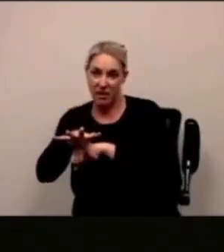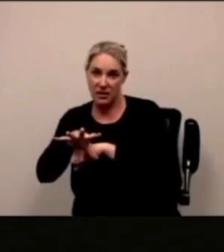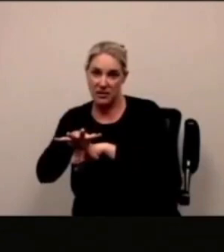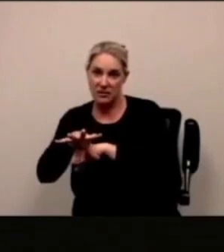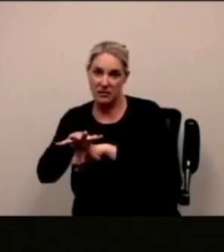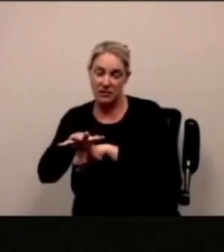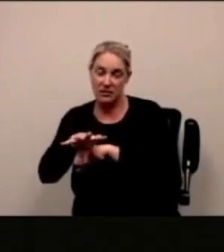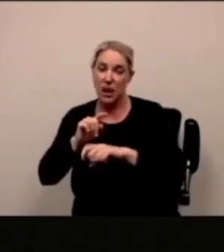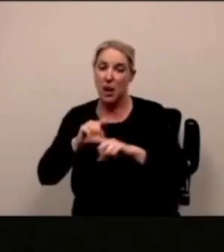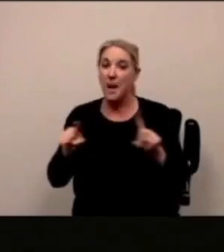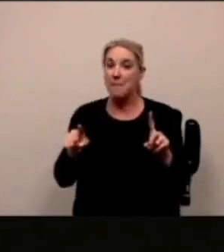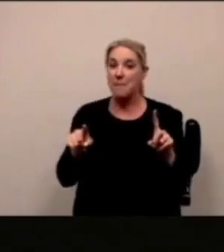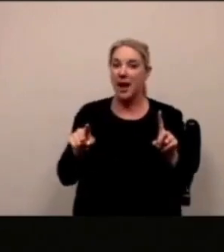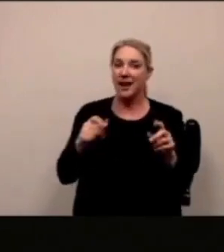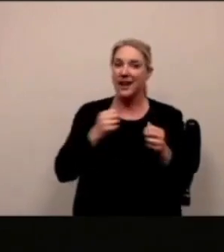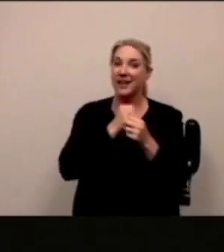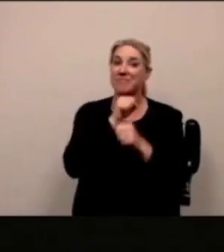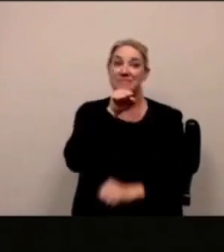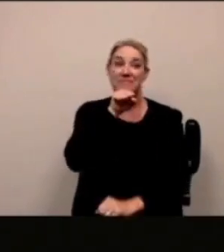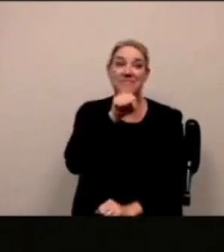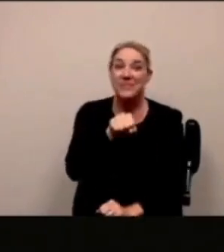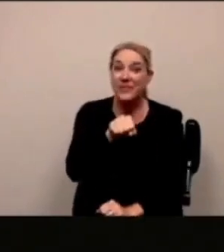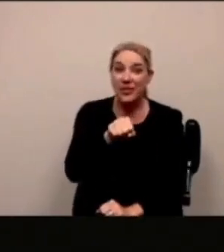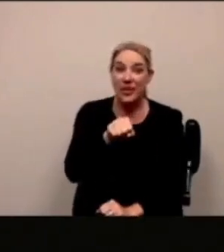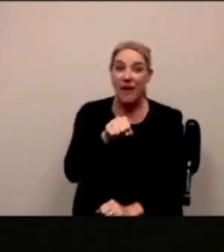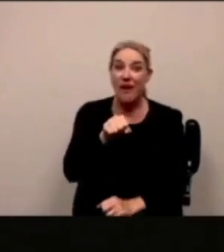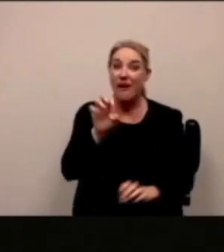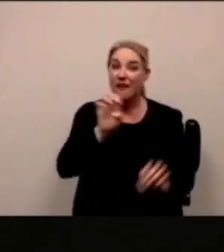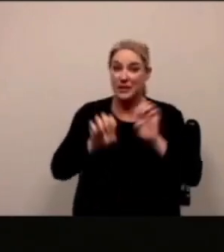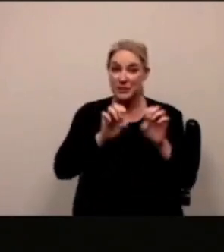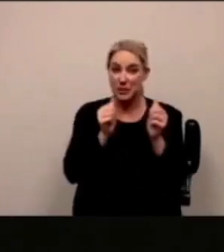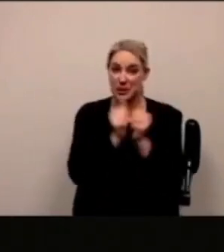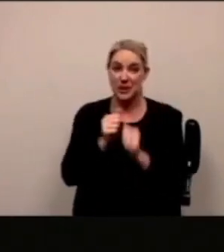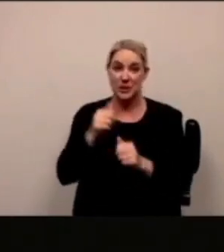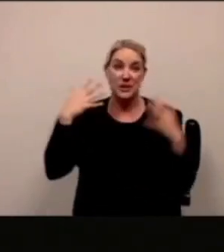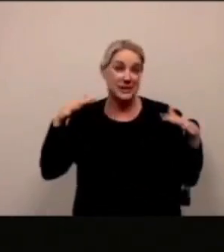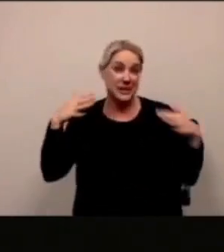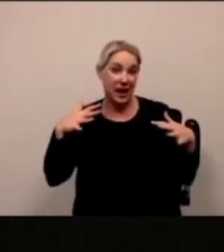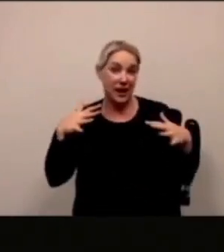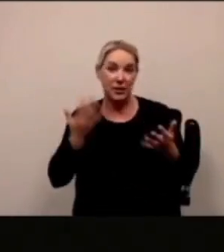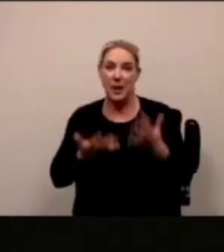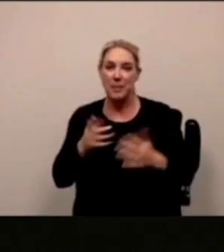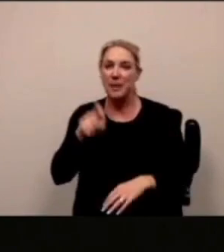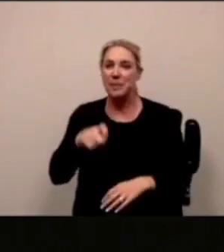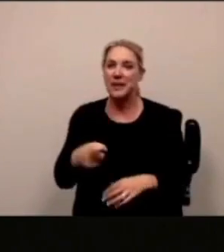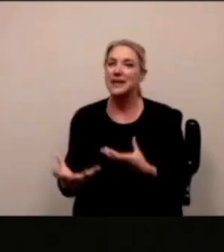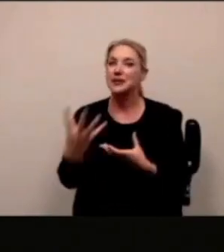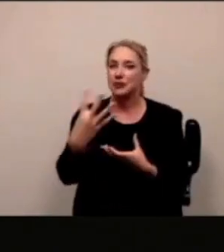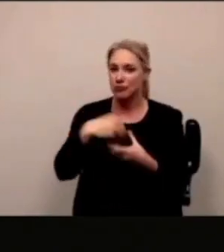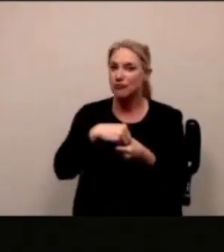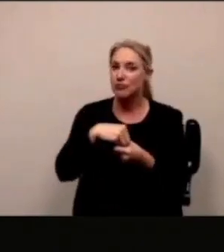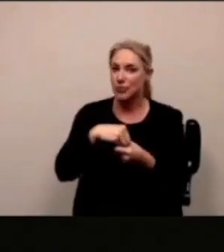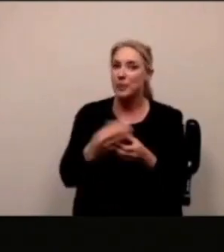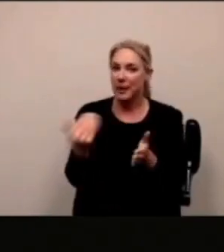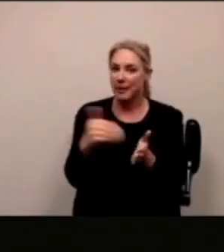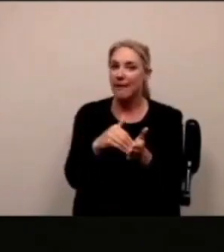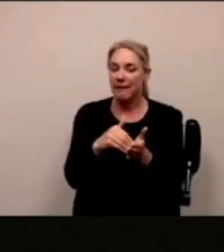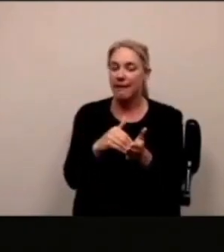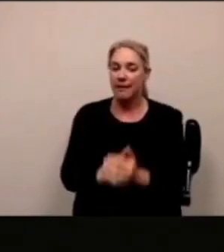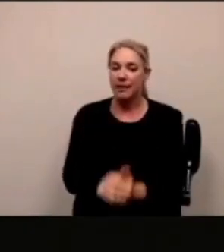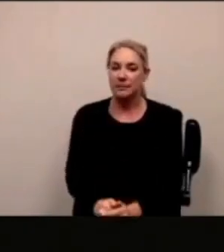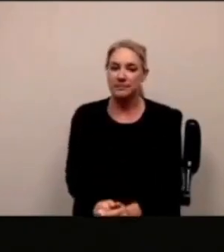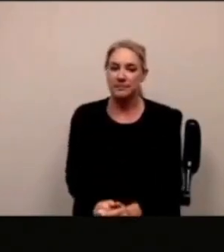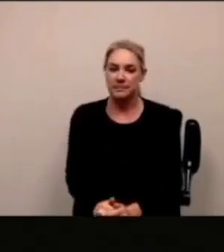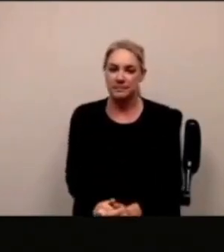結構あと偽専門的な後技術的な後内容があと多すぎた私は個人的にはそういうワード